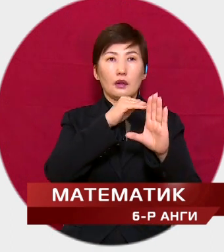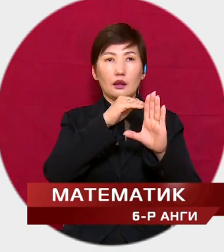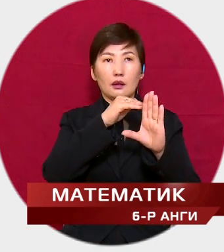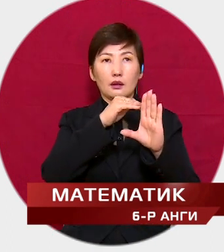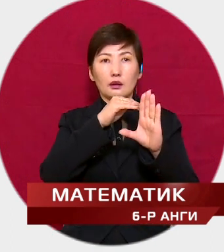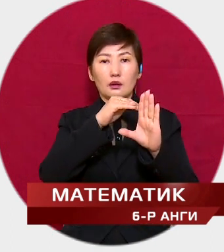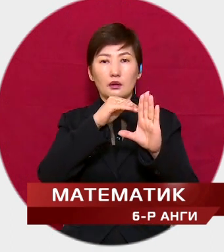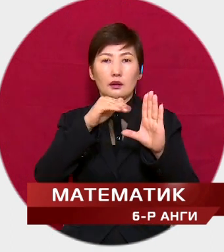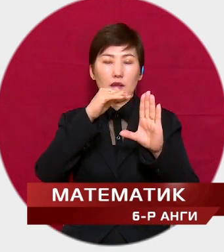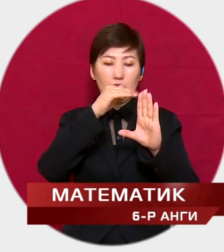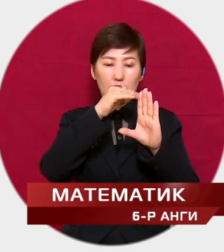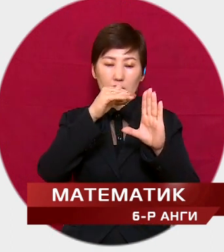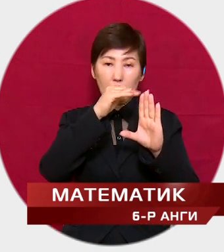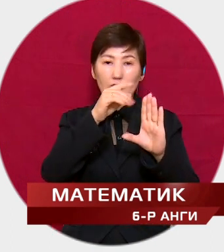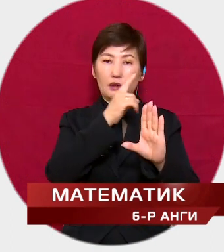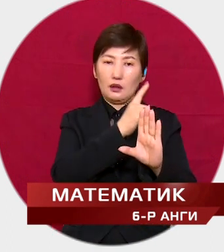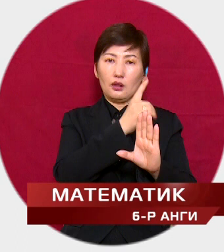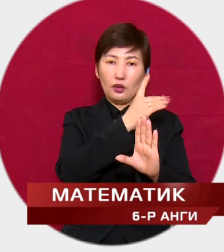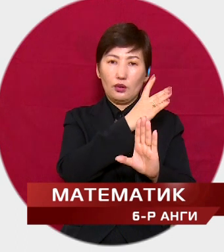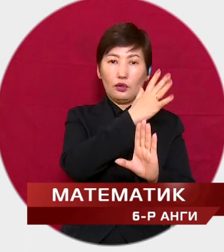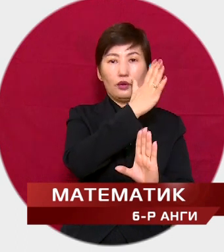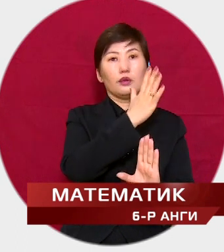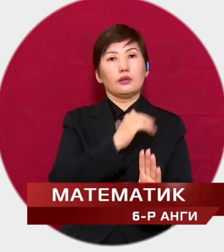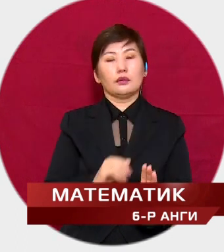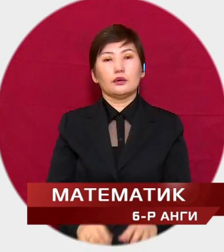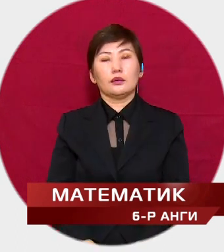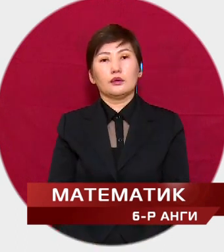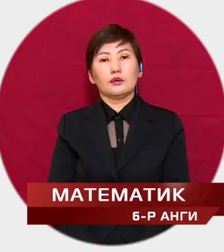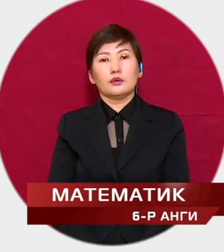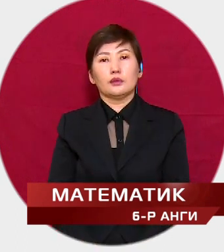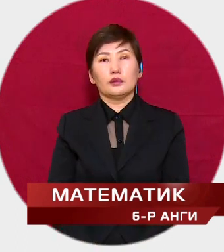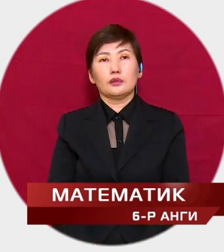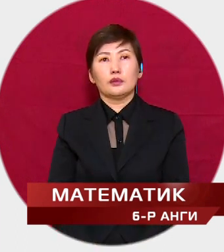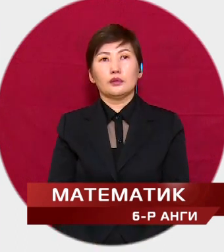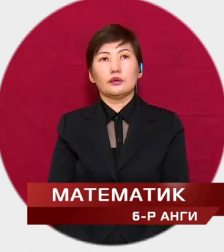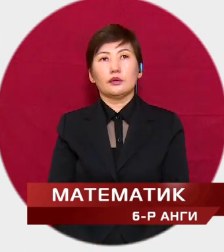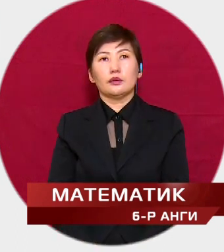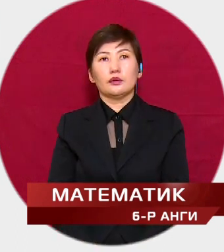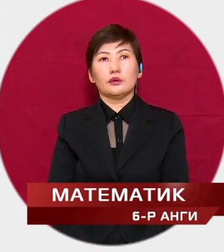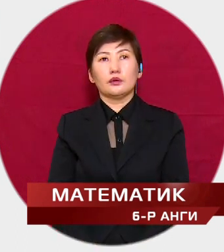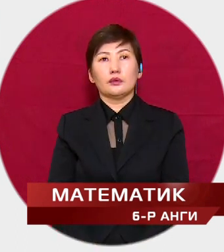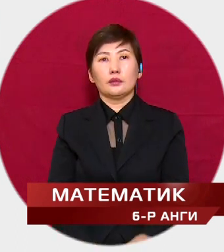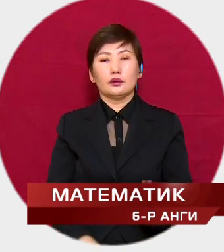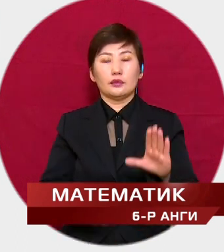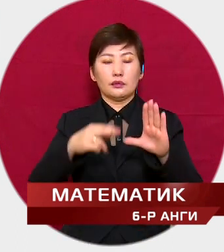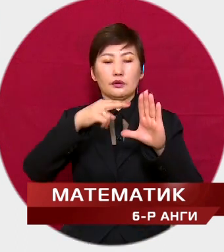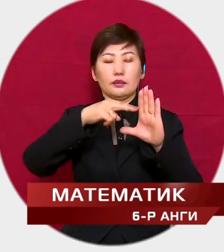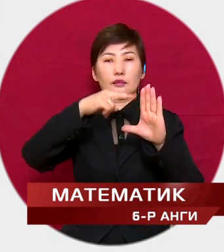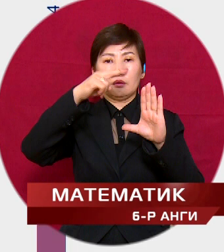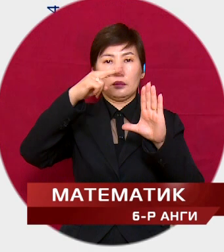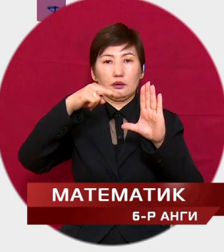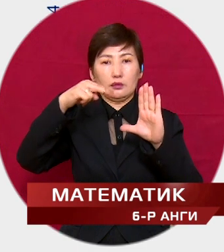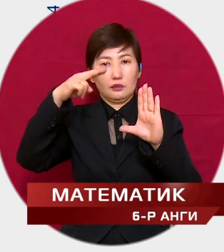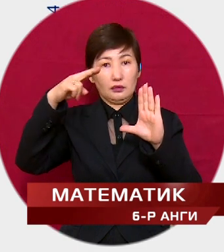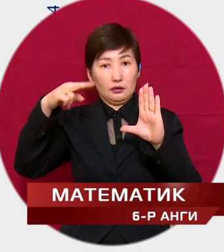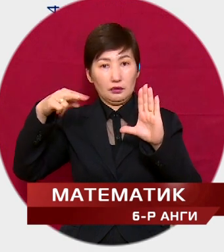учраас 5 за 2 харандаатай сурагч 7 3 харандаатай сурагч 9 4